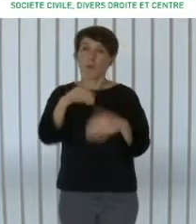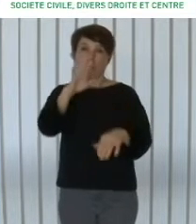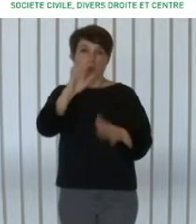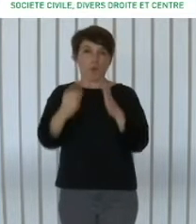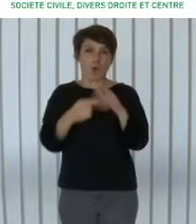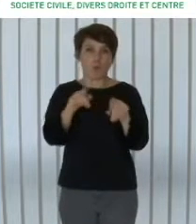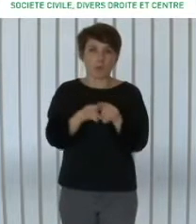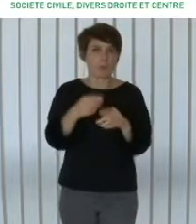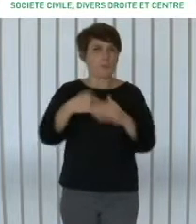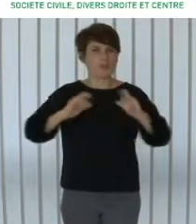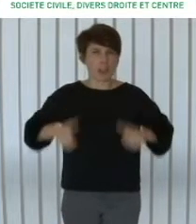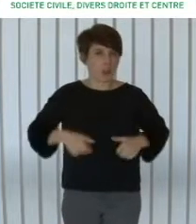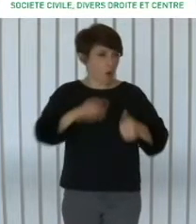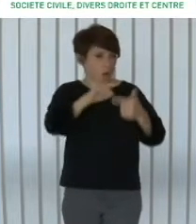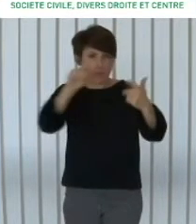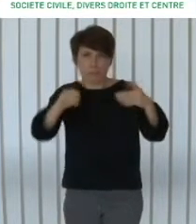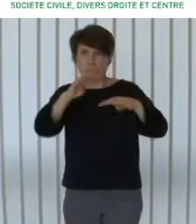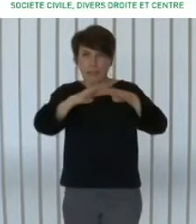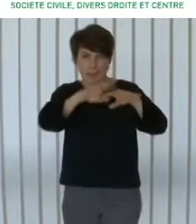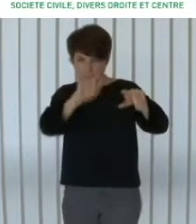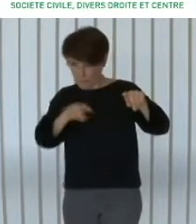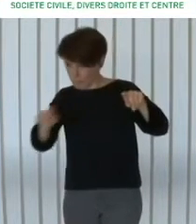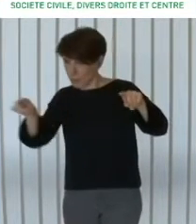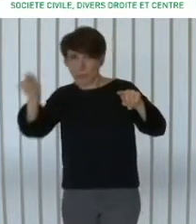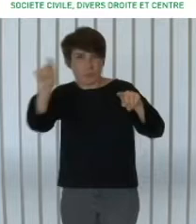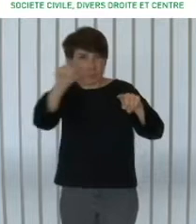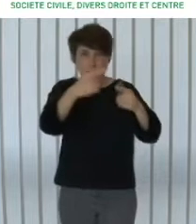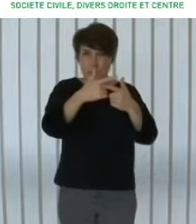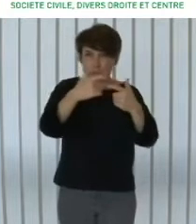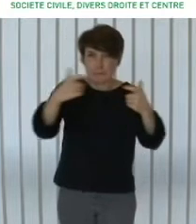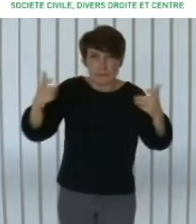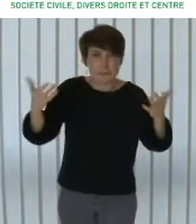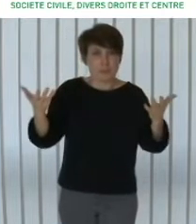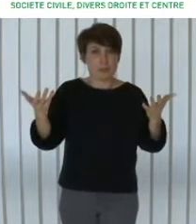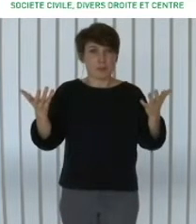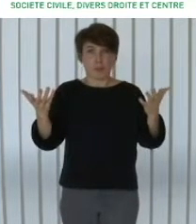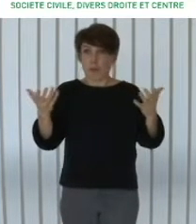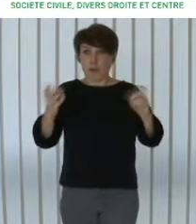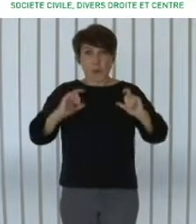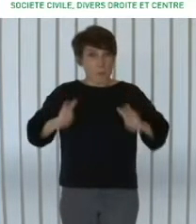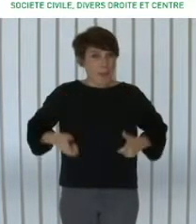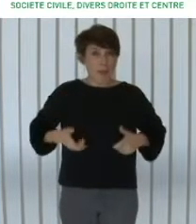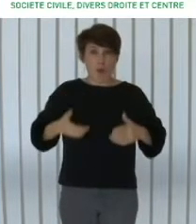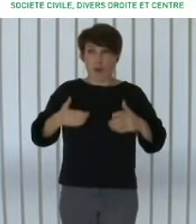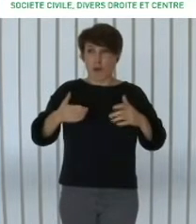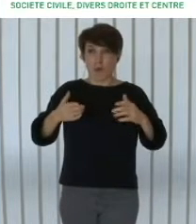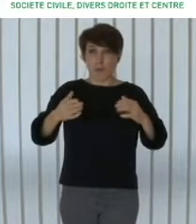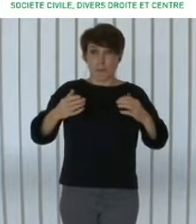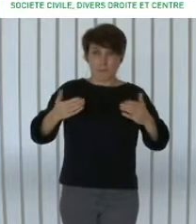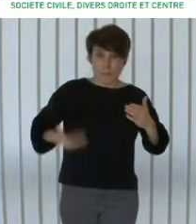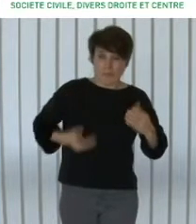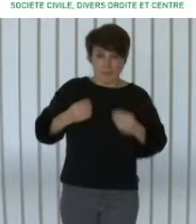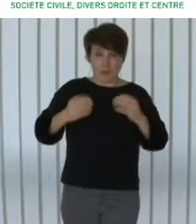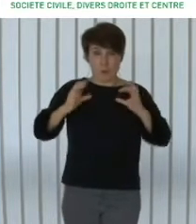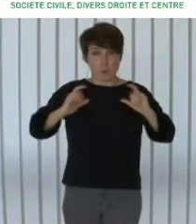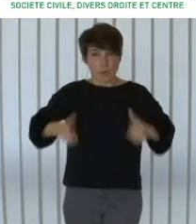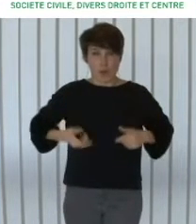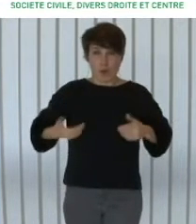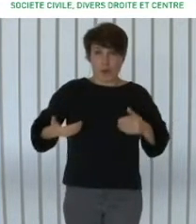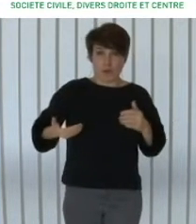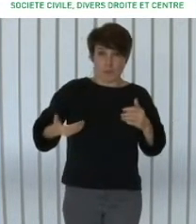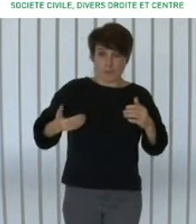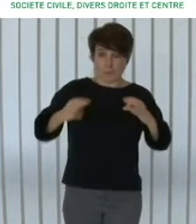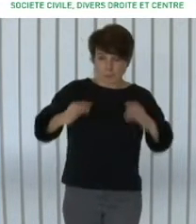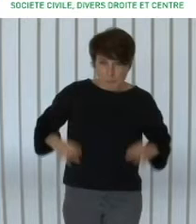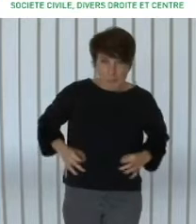Cornélie-Gémont, Pain-Levé, Bizanet, La Bajatière, Marie-Rénoir, dans de très nombreuses écoles élémentaires de la ville, des élèves avaient